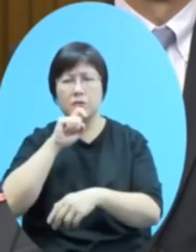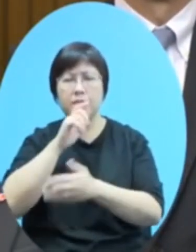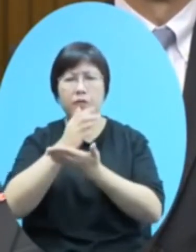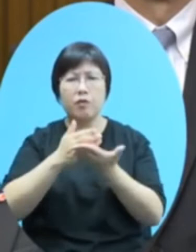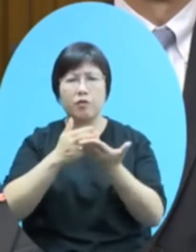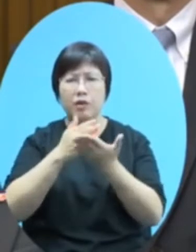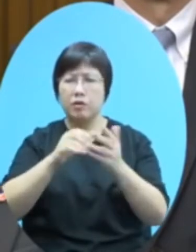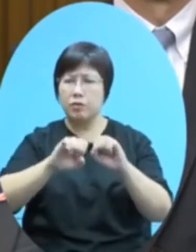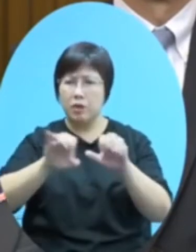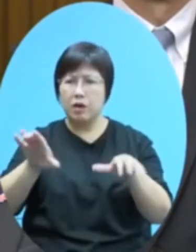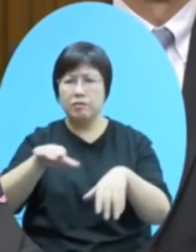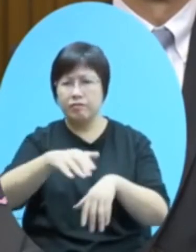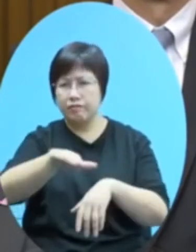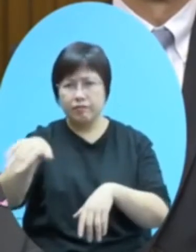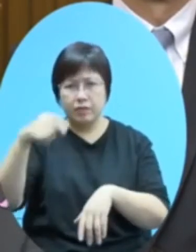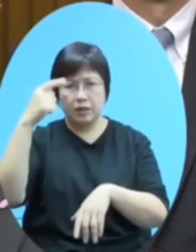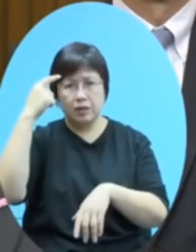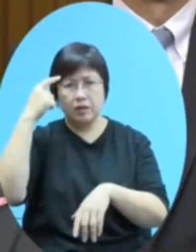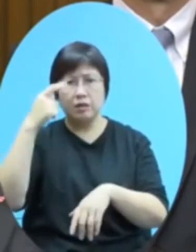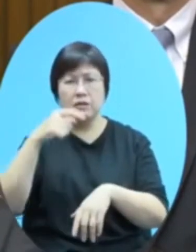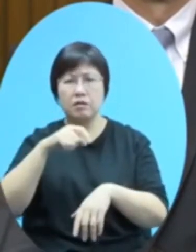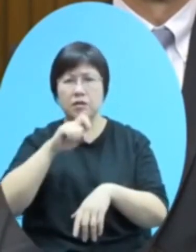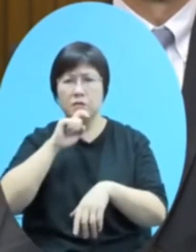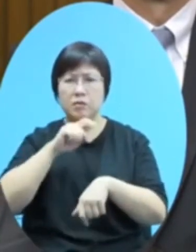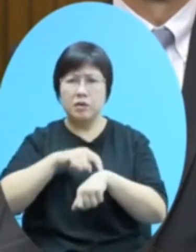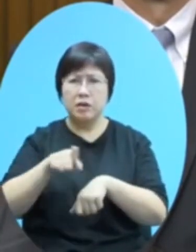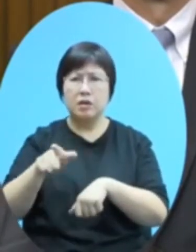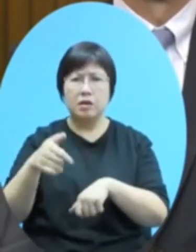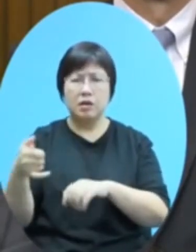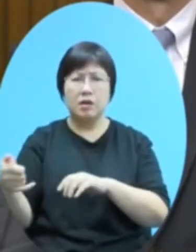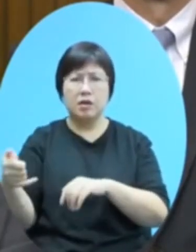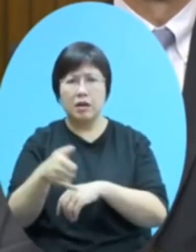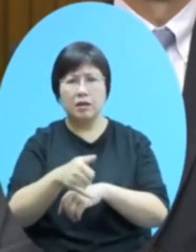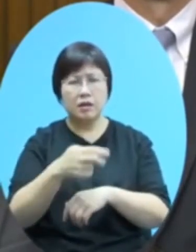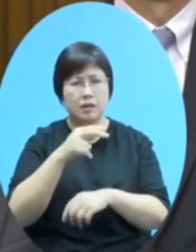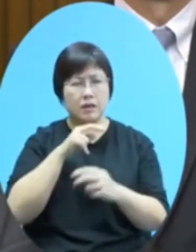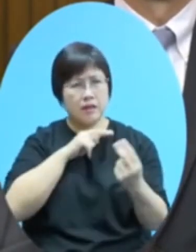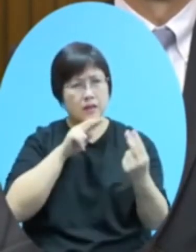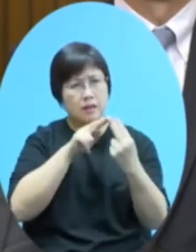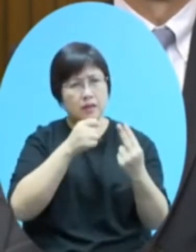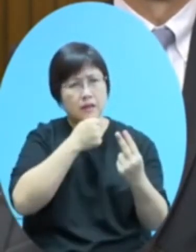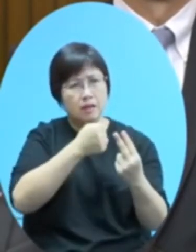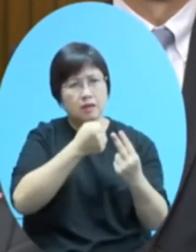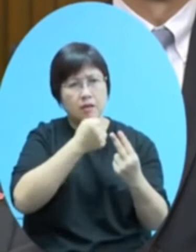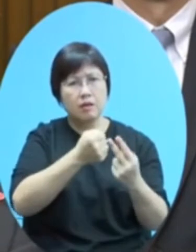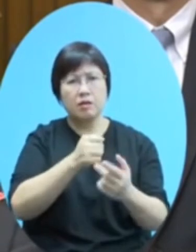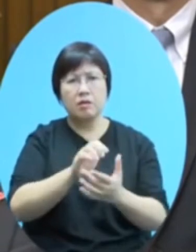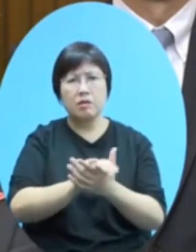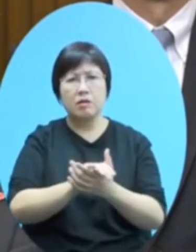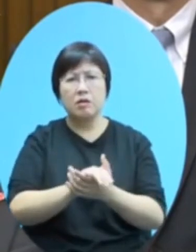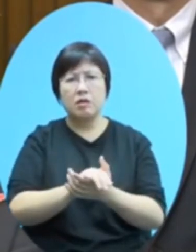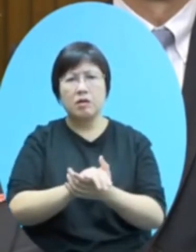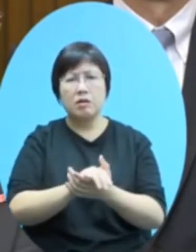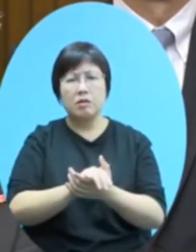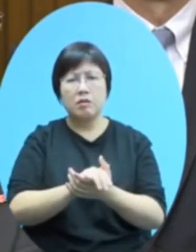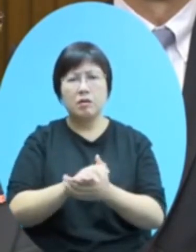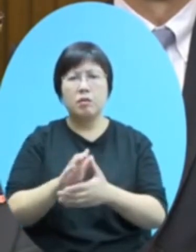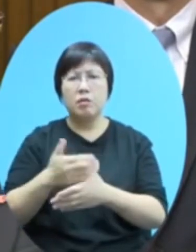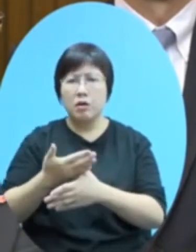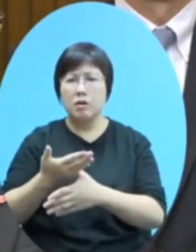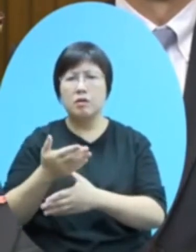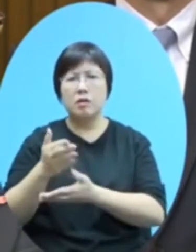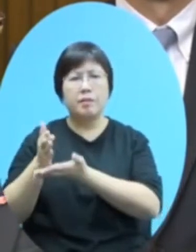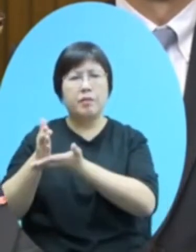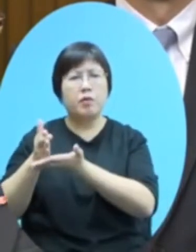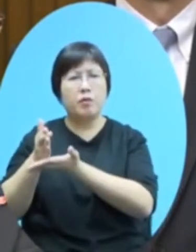家知道，但大家有时候会说为什么你不出来见一下记者，因为只要某一